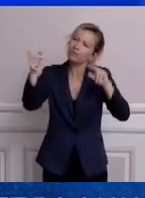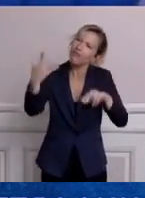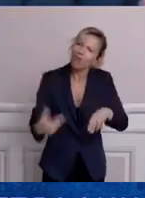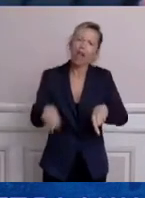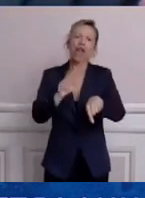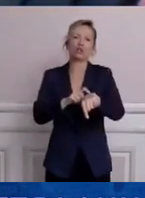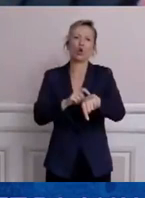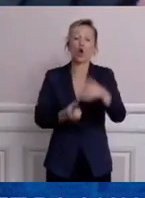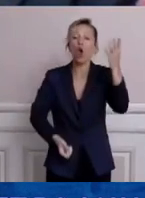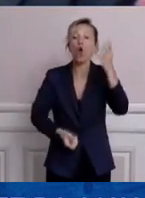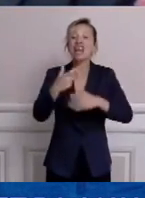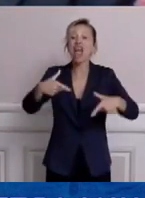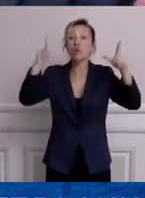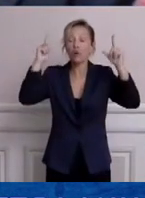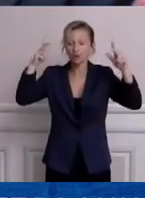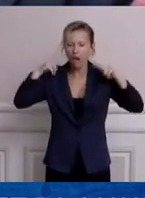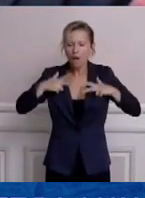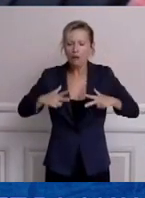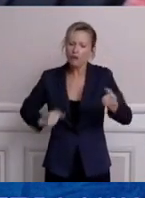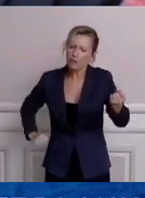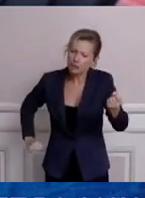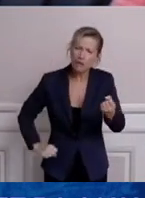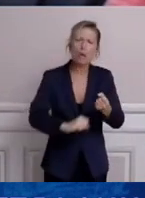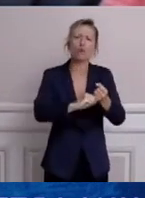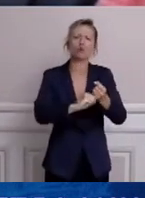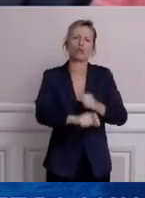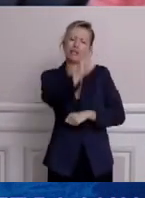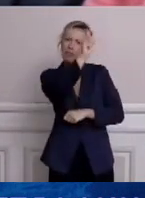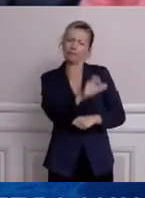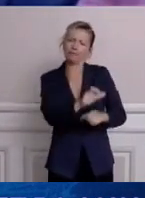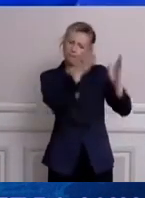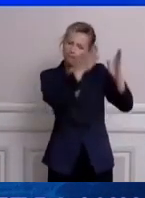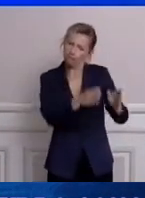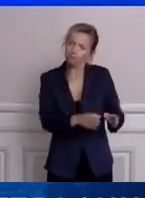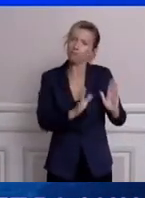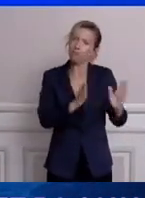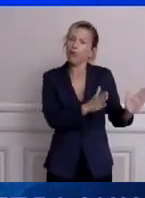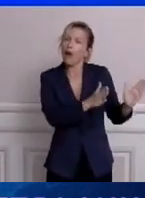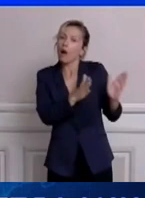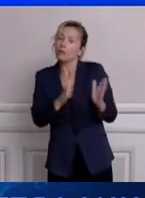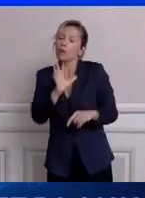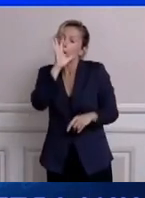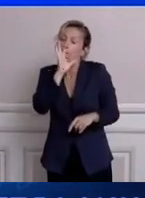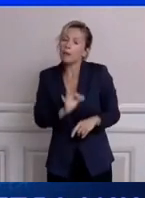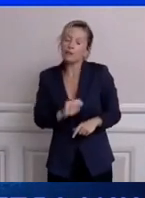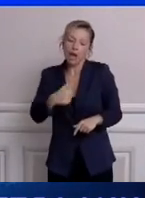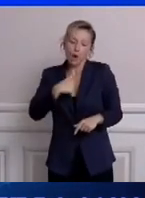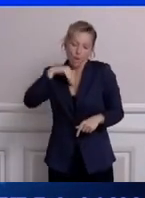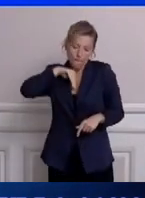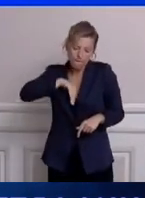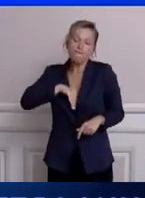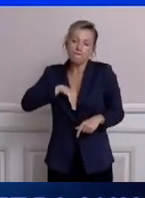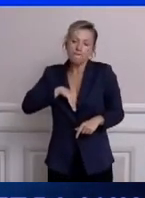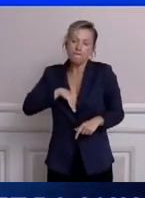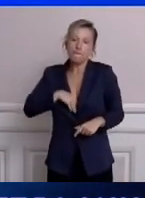Αλκιβιάδη, την στήριξή μας, τη στήριξη όλου του κόμματος. Αλλά, επαναλαμβάνω, είναι μια επιλογή που κατά βάθος πιστεύω ότι είναι η